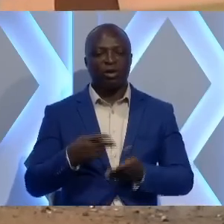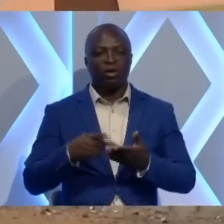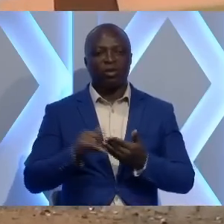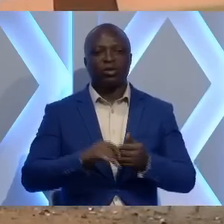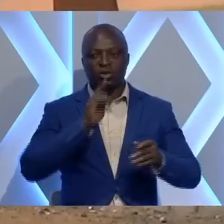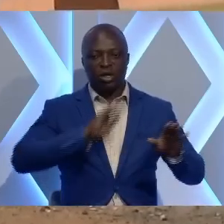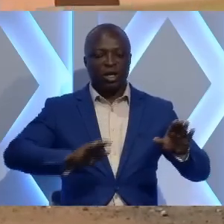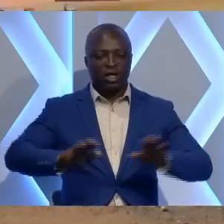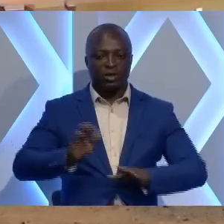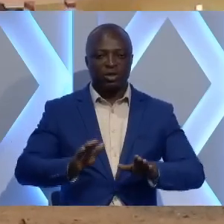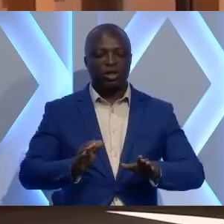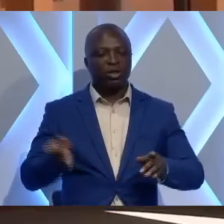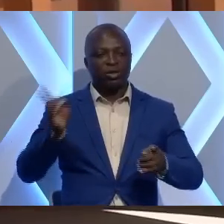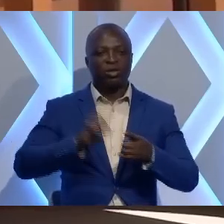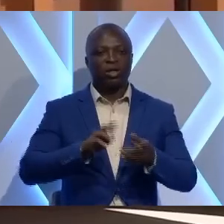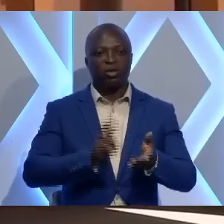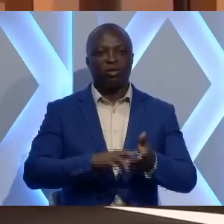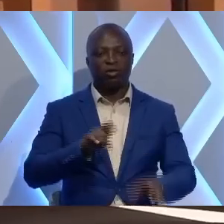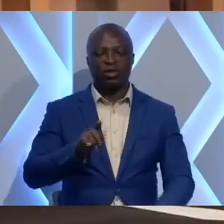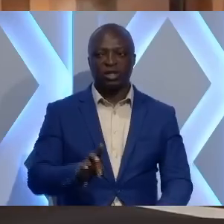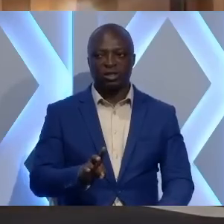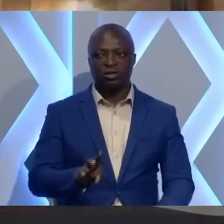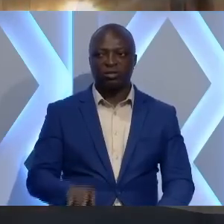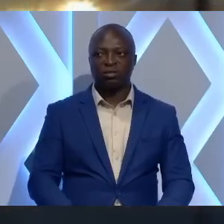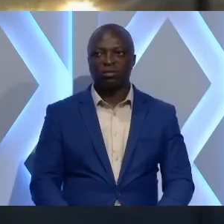sera exécuté jusqu'en 2027.